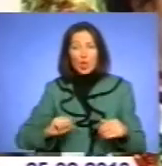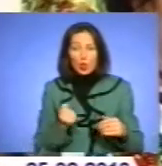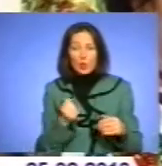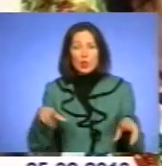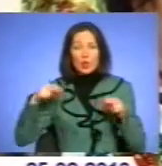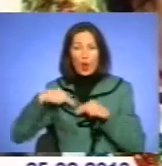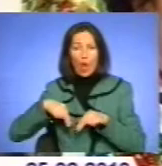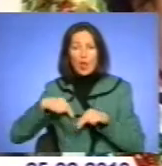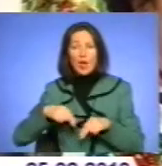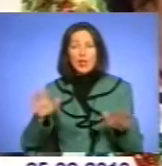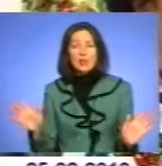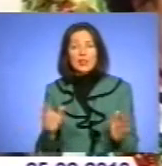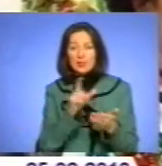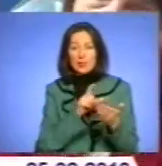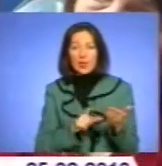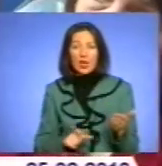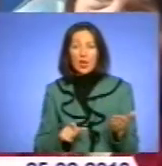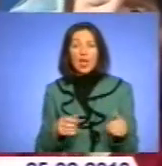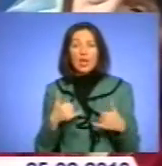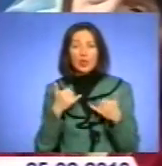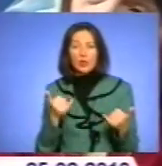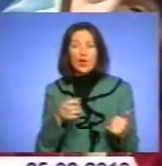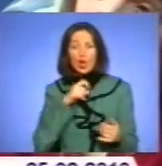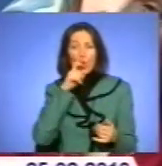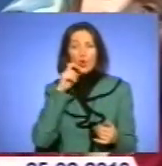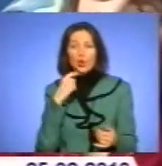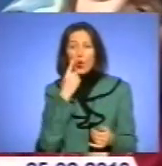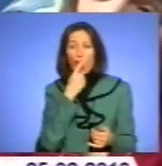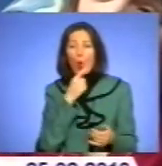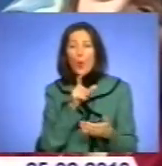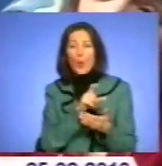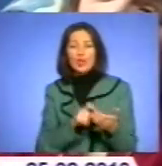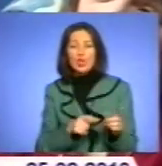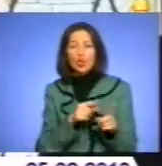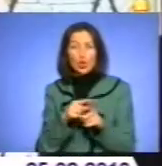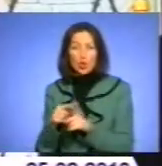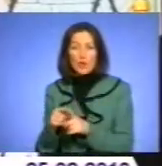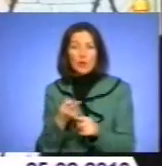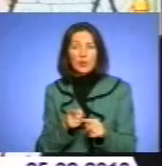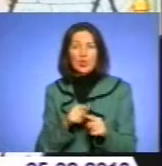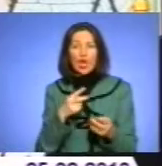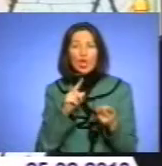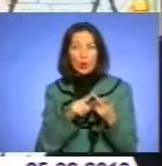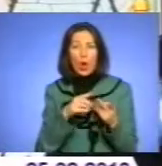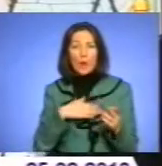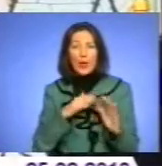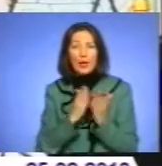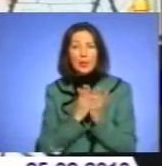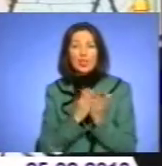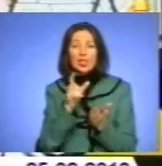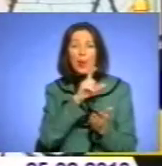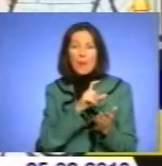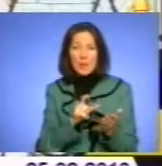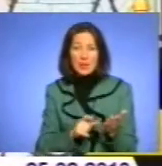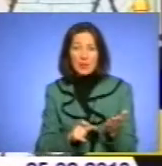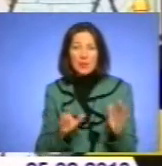співаки, шанувальники українського поетичного слова. Це друга моя книжечка пісенна. Тут є понад